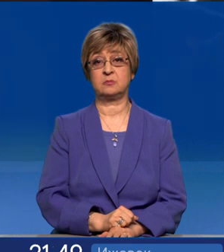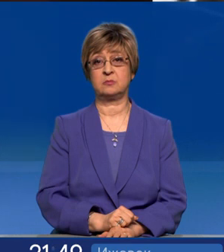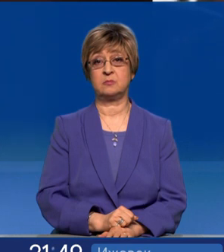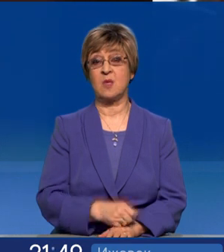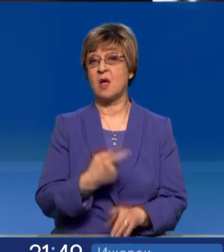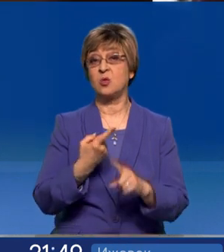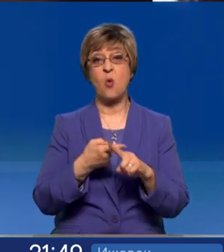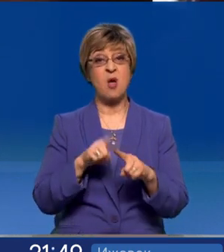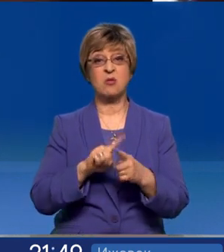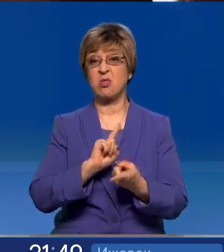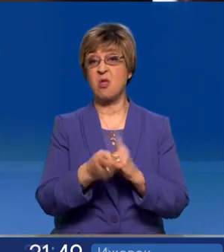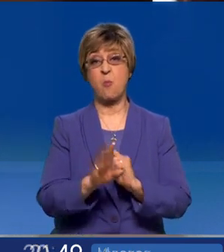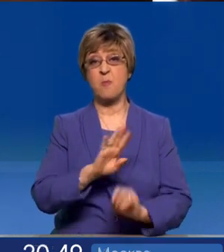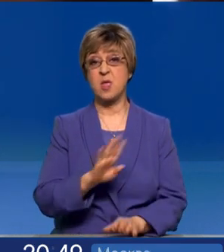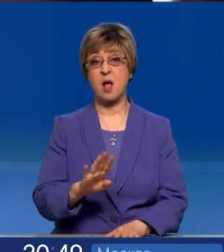не поменяло нам.